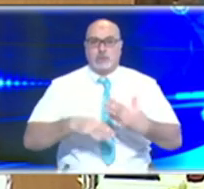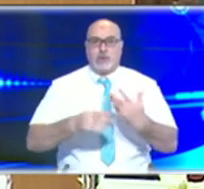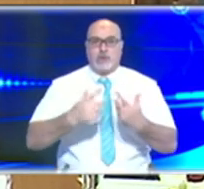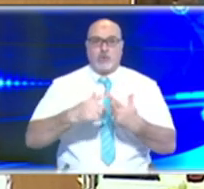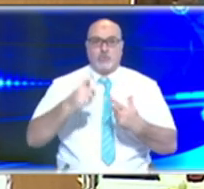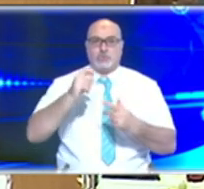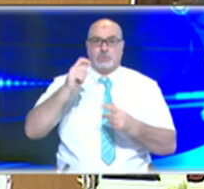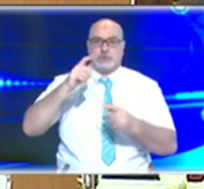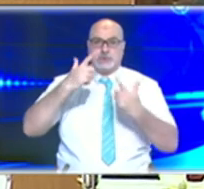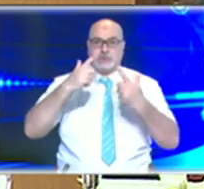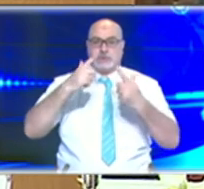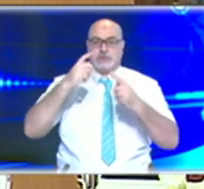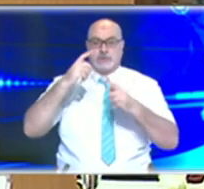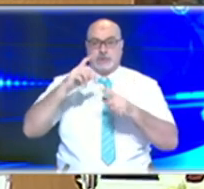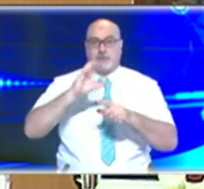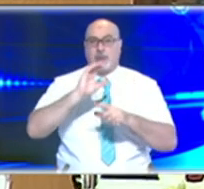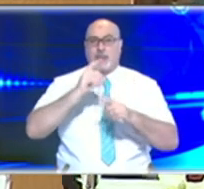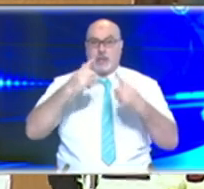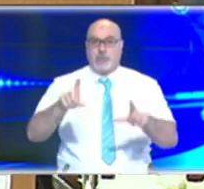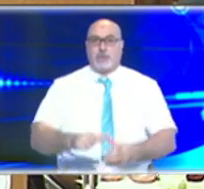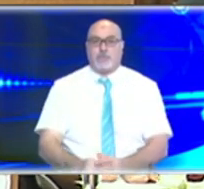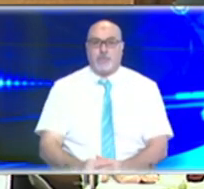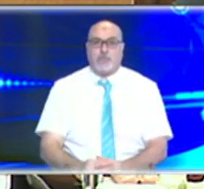مدني حر ونشيط.